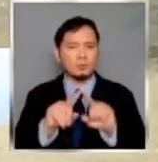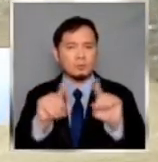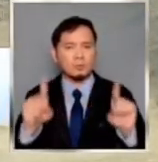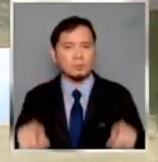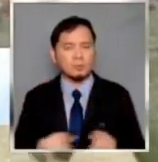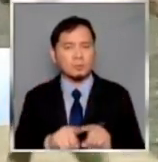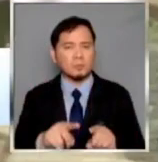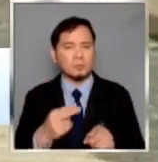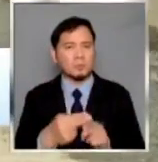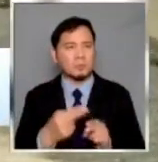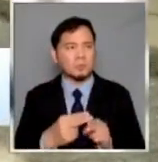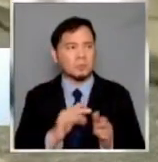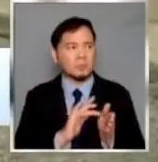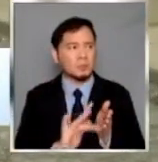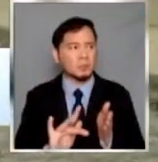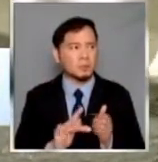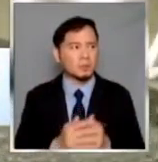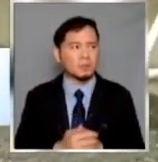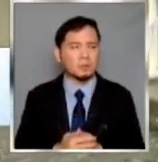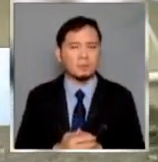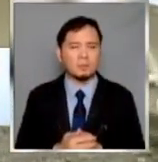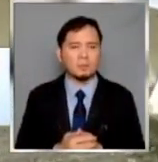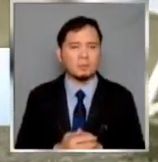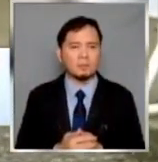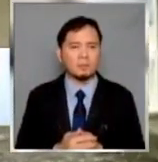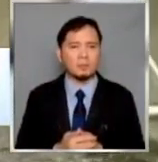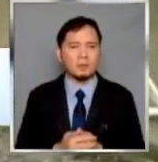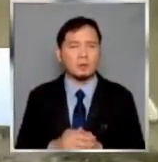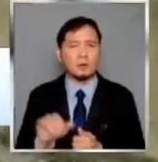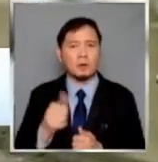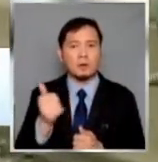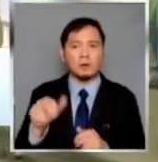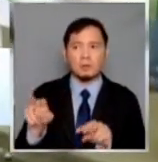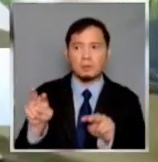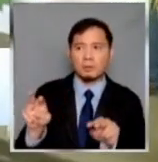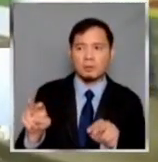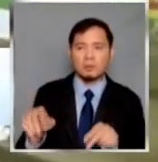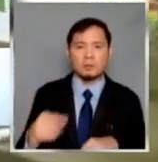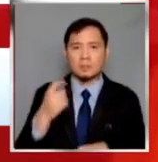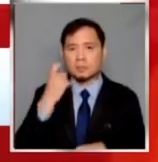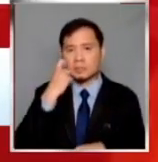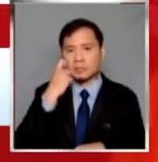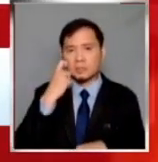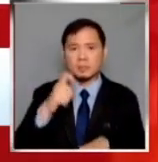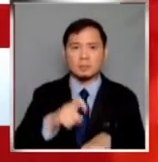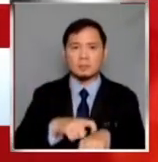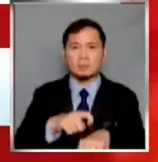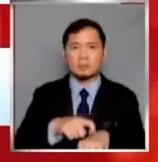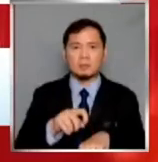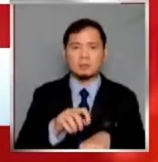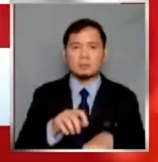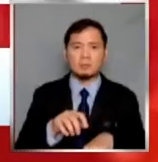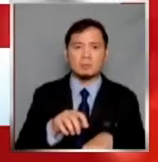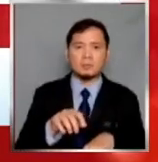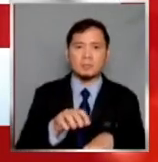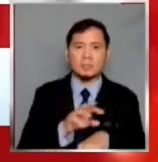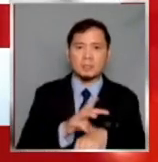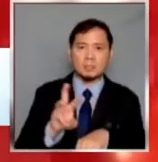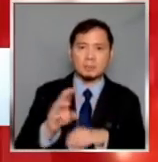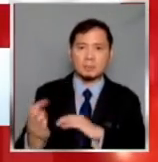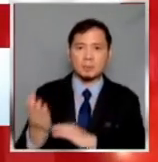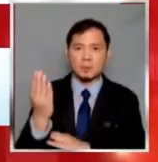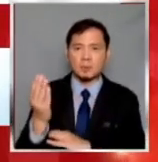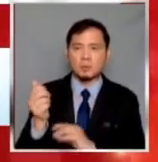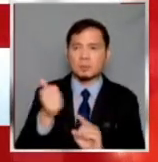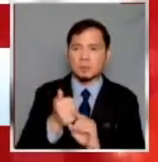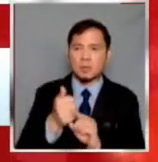clustered precincts dito sa Misamis Oriental General Comprehensive High School ang late nang nakapagtanggap ng mga botante